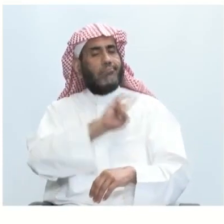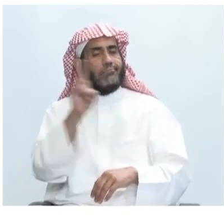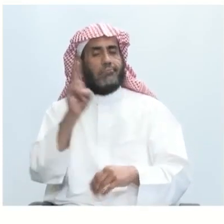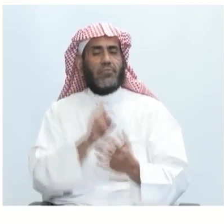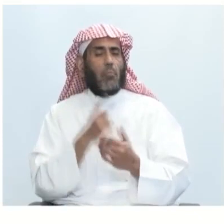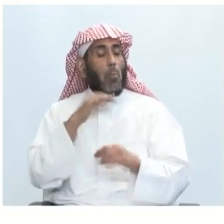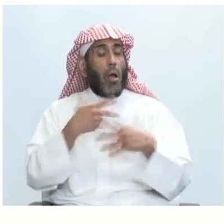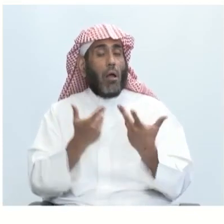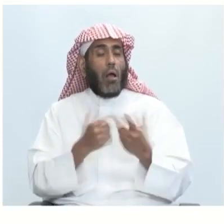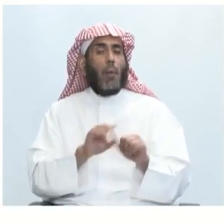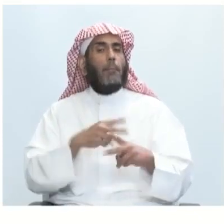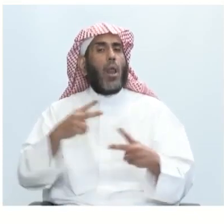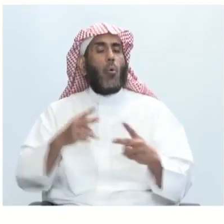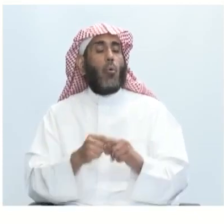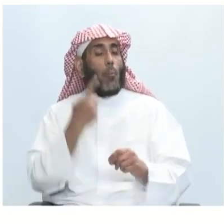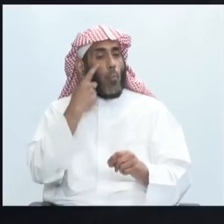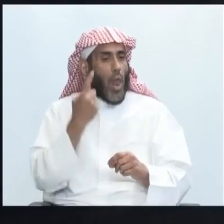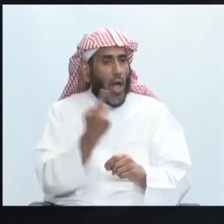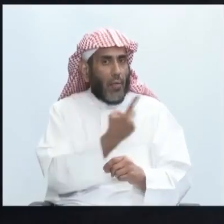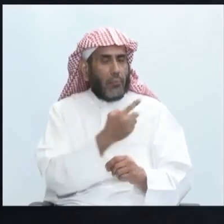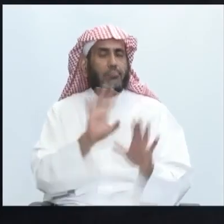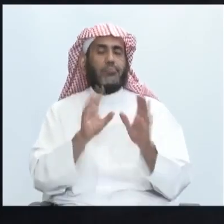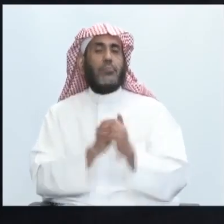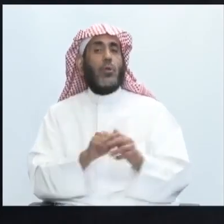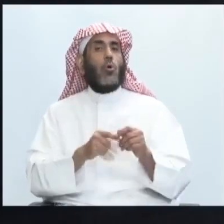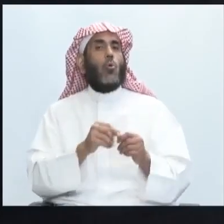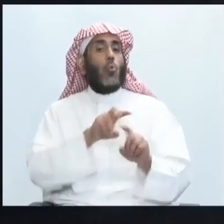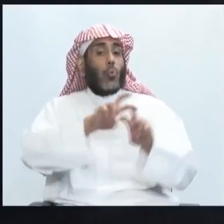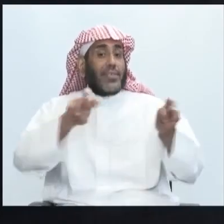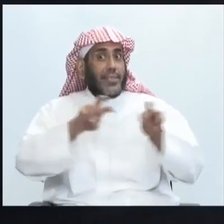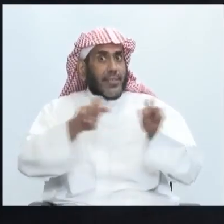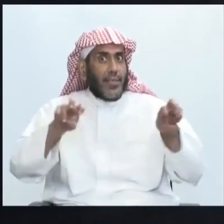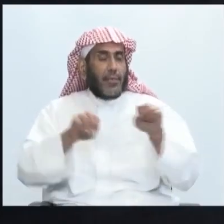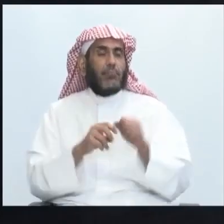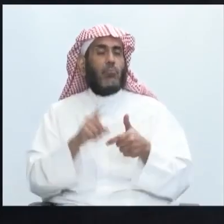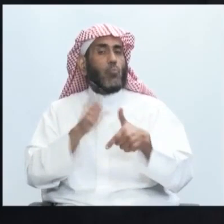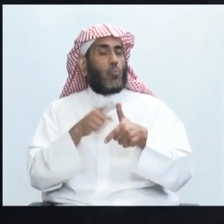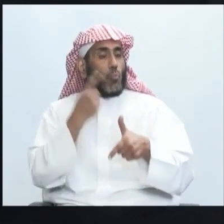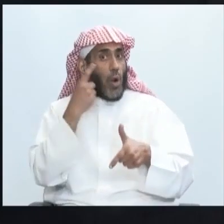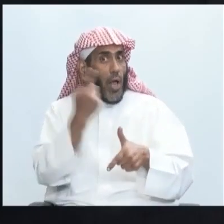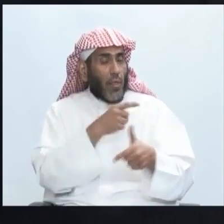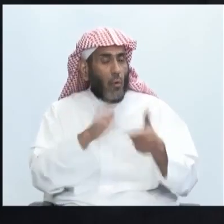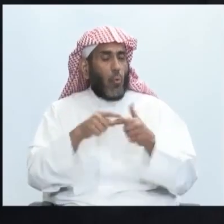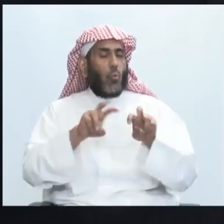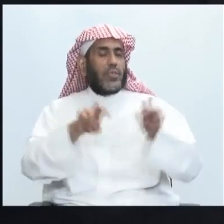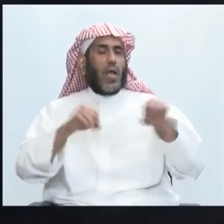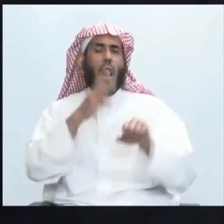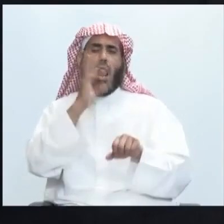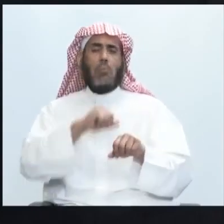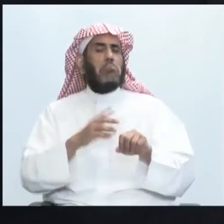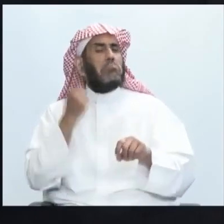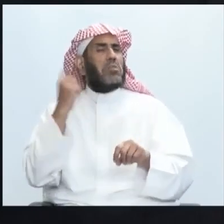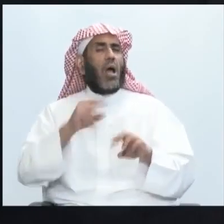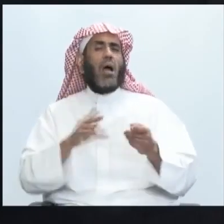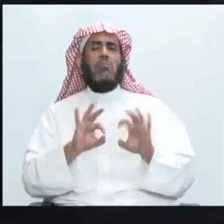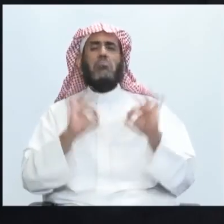نسمع ما نوعه ملاحظه واستقصاء ملاحظه واستقصاء لم يسمع عن مجتمع بشري